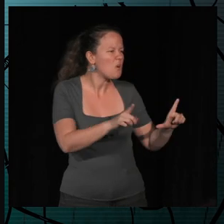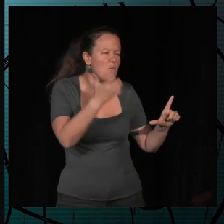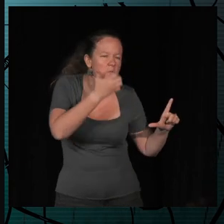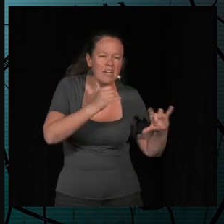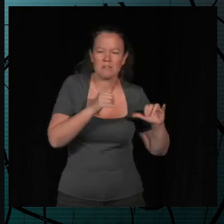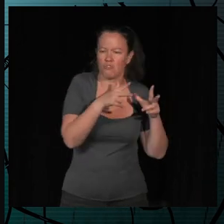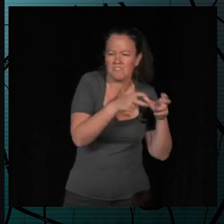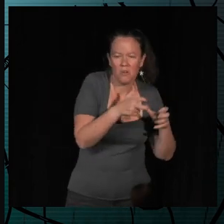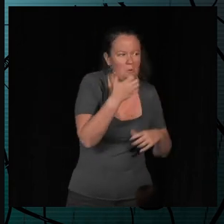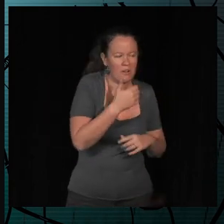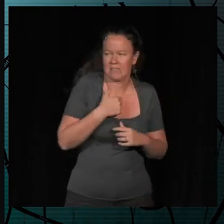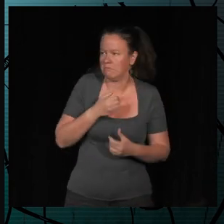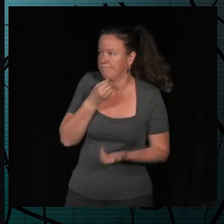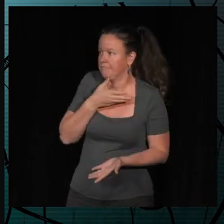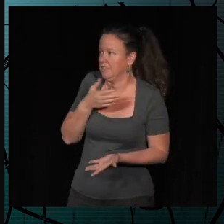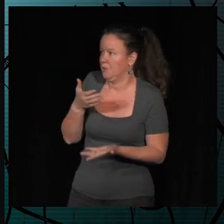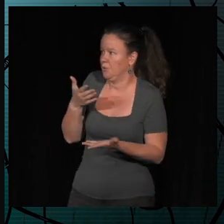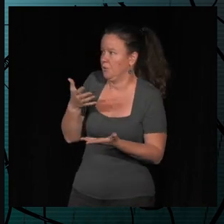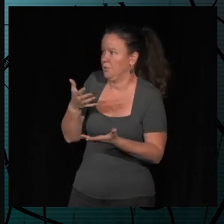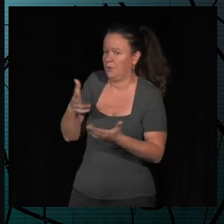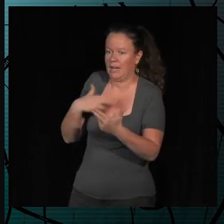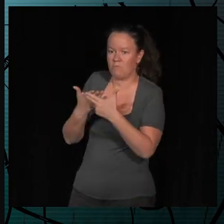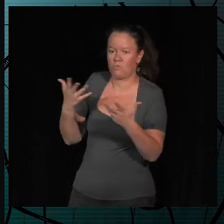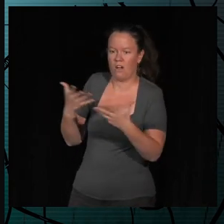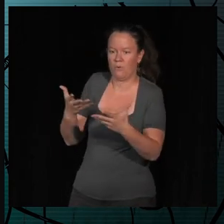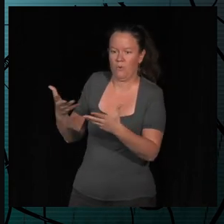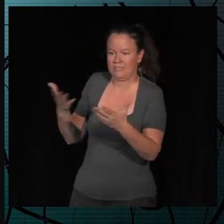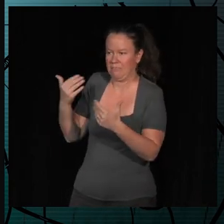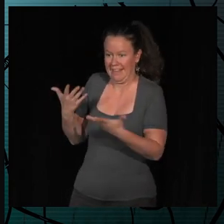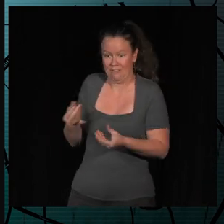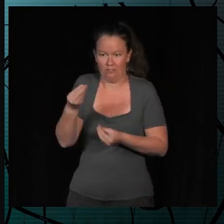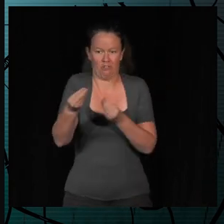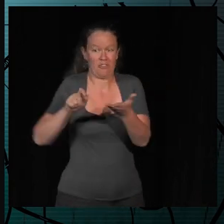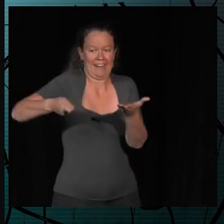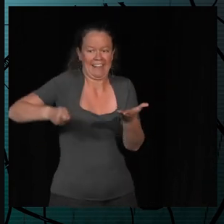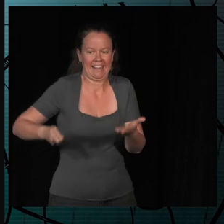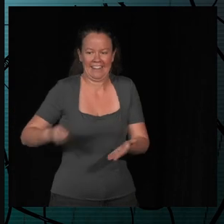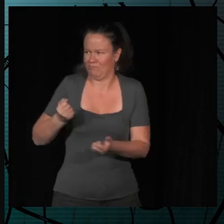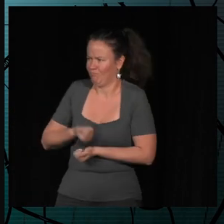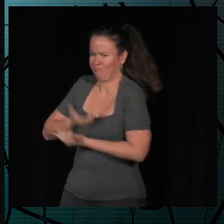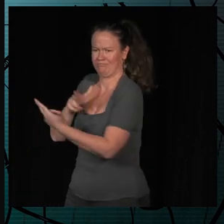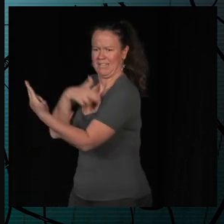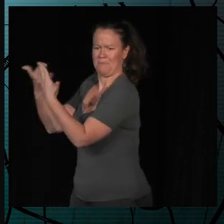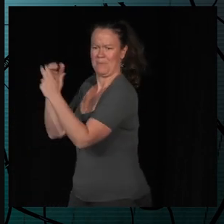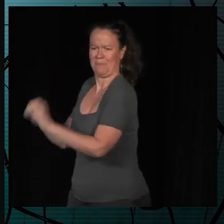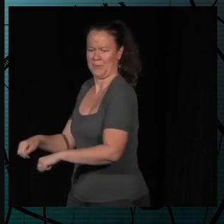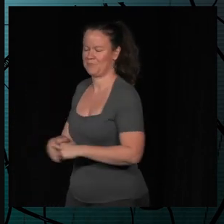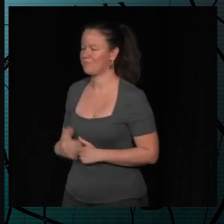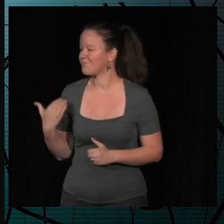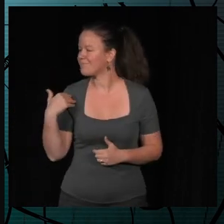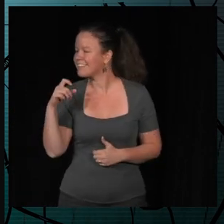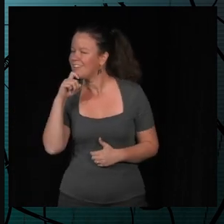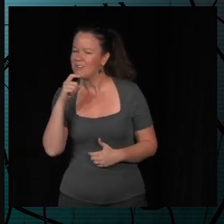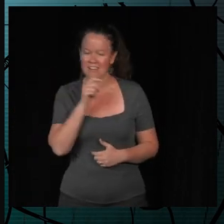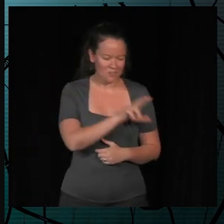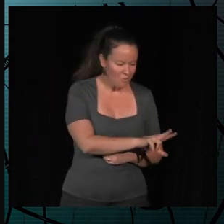les yeux effarés si tout d'un coup vous entendez d'énormes bêtises mais d'abord comme quelqu'un évoqué la règle 369 12 et que bon c'est moi qui